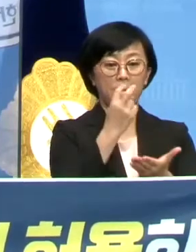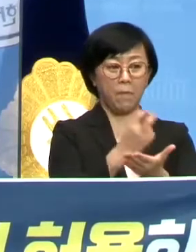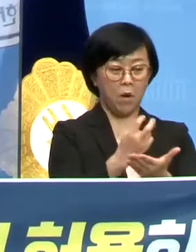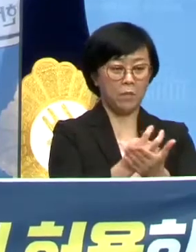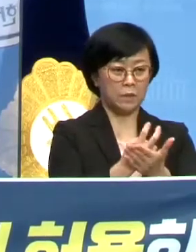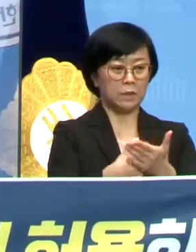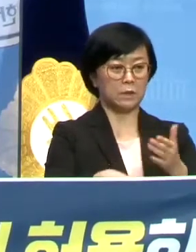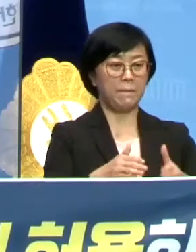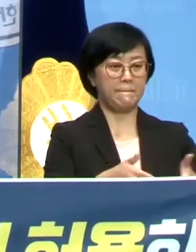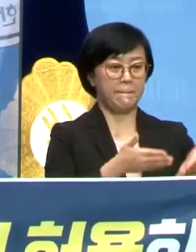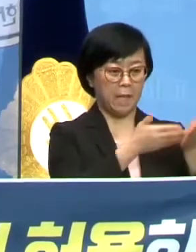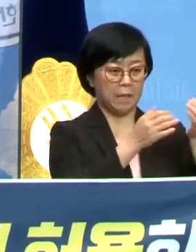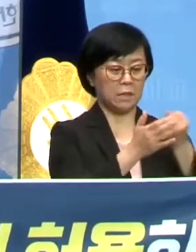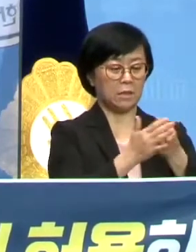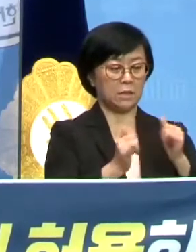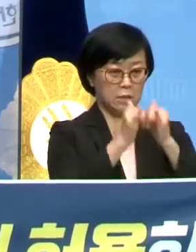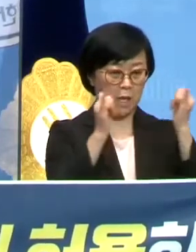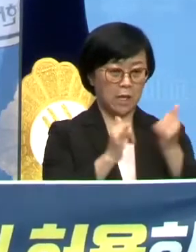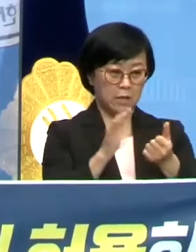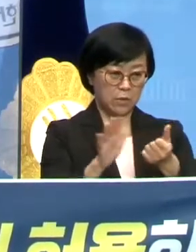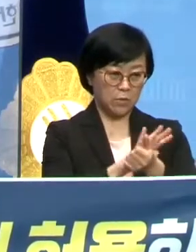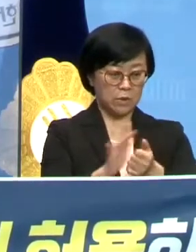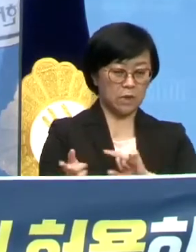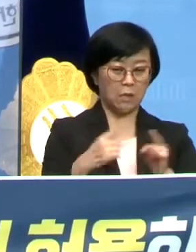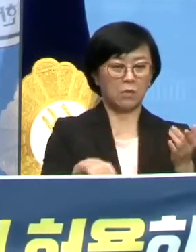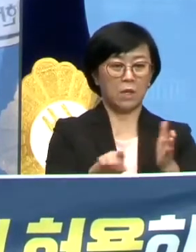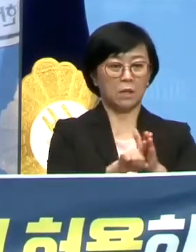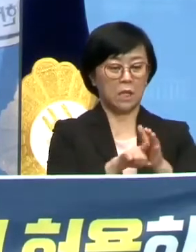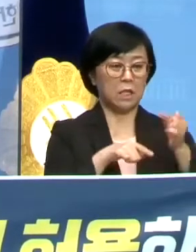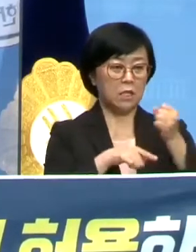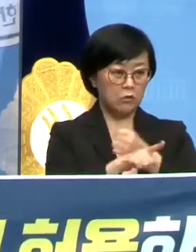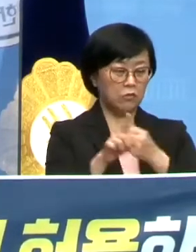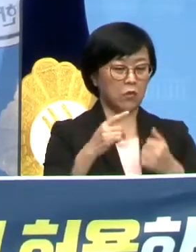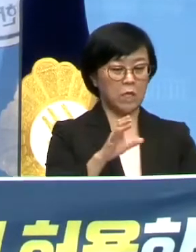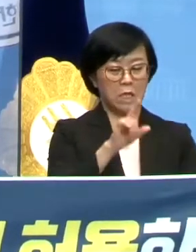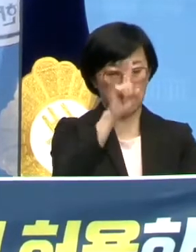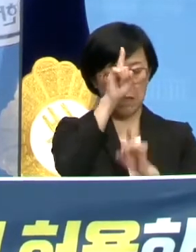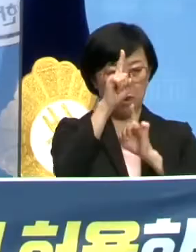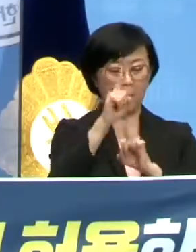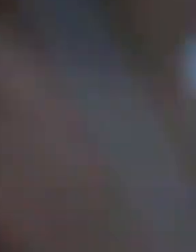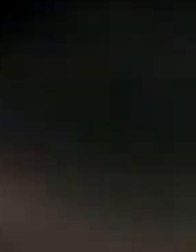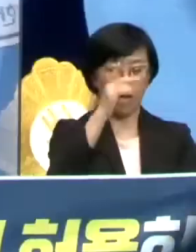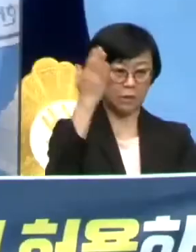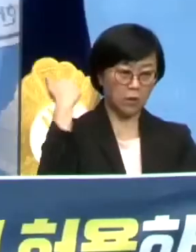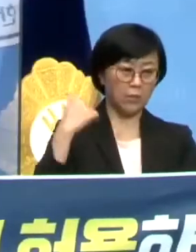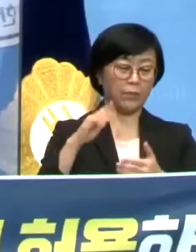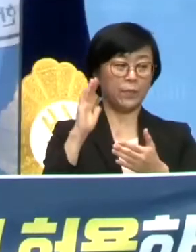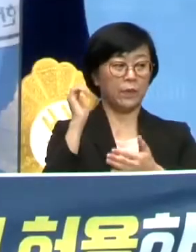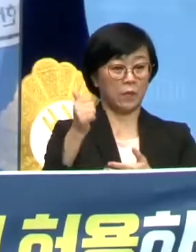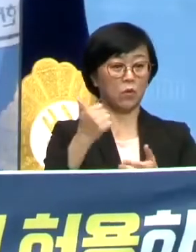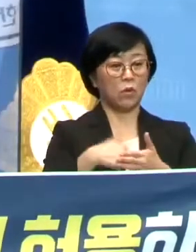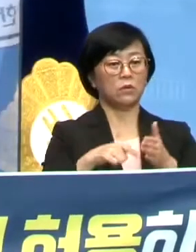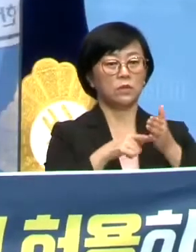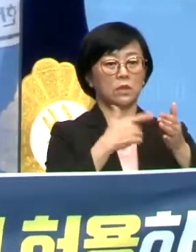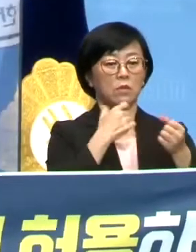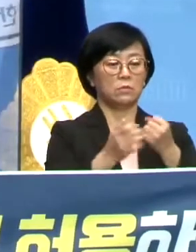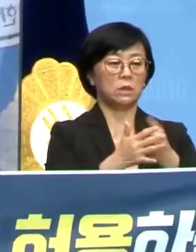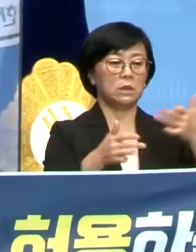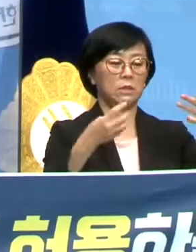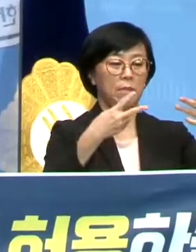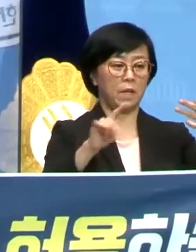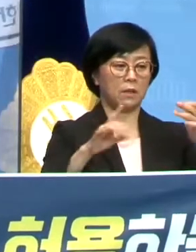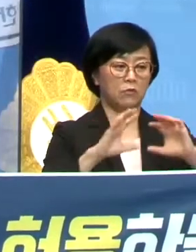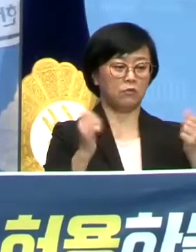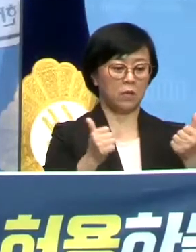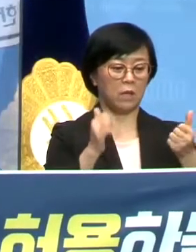서비스 산업 발전 기보 법은 사회 서비스를 활성화 겠다는 명분하에 이명박 박근혜 정부가 추진하고자 했으며 지나 18 때부터